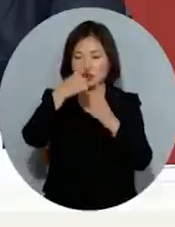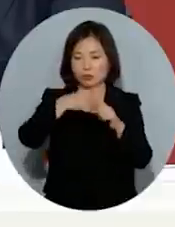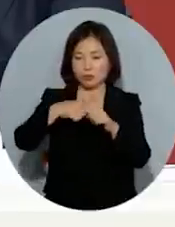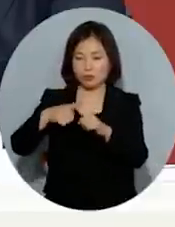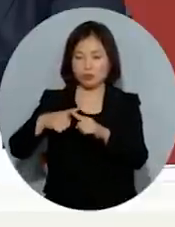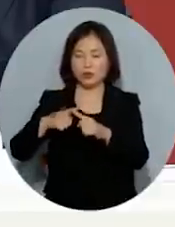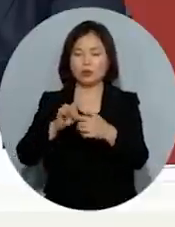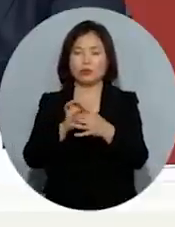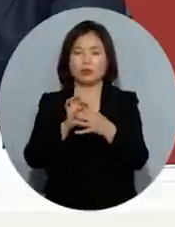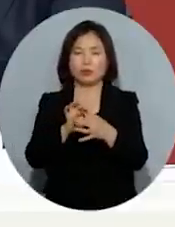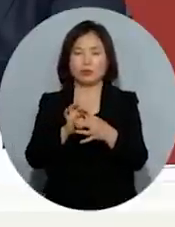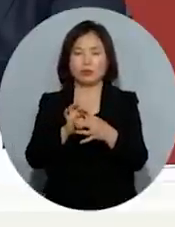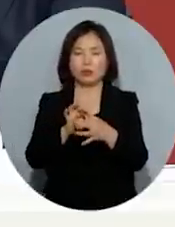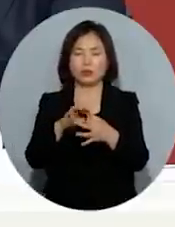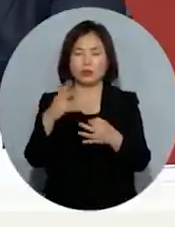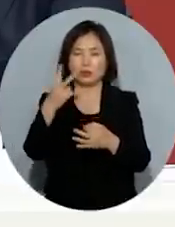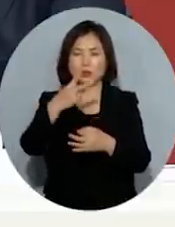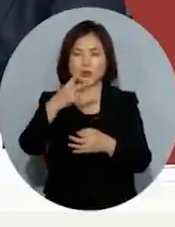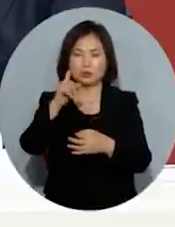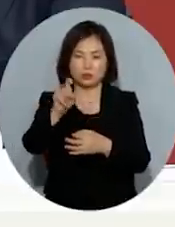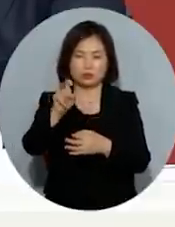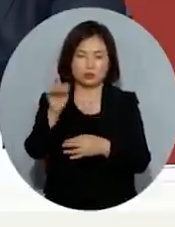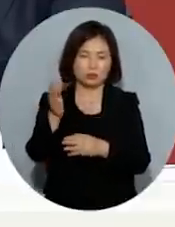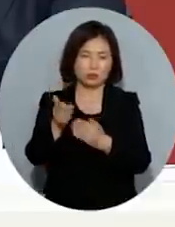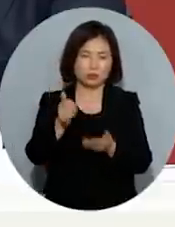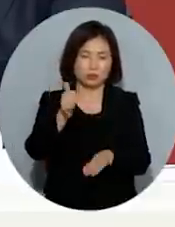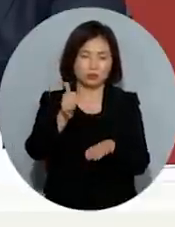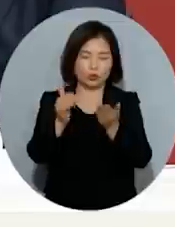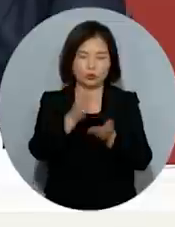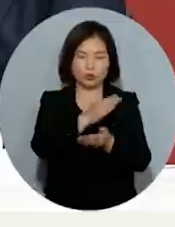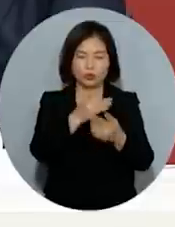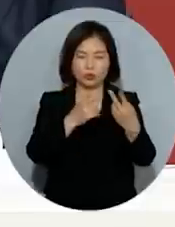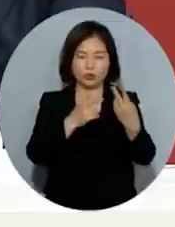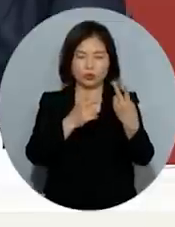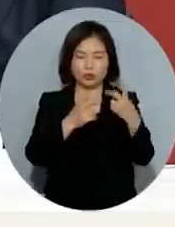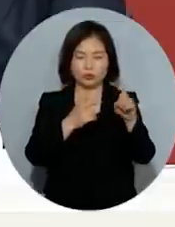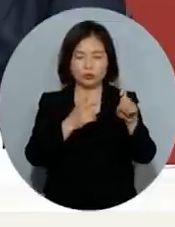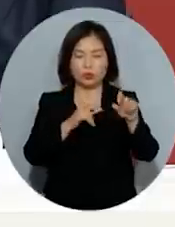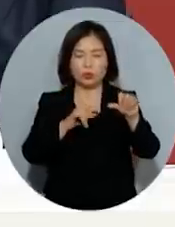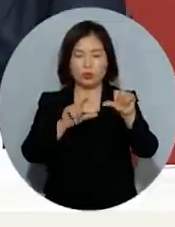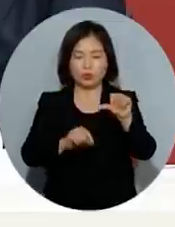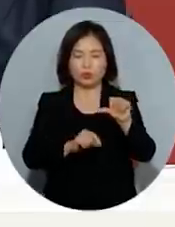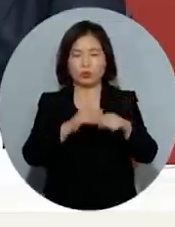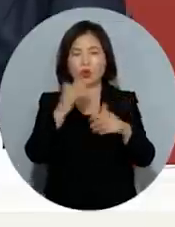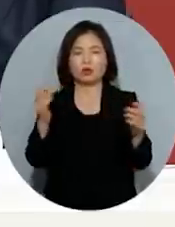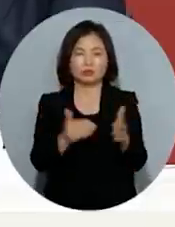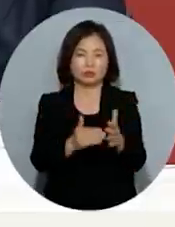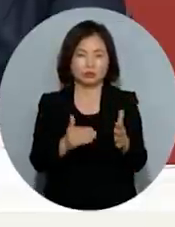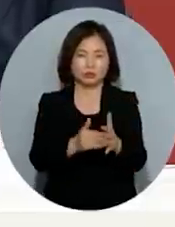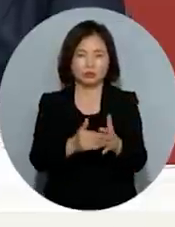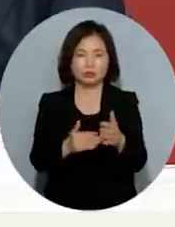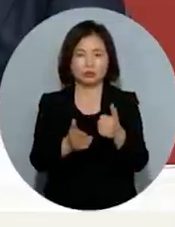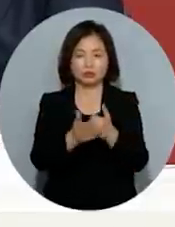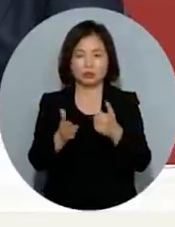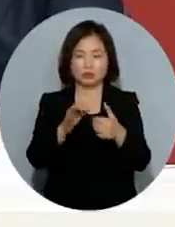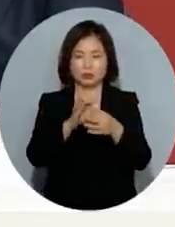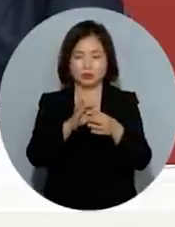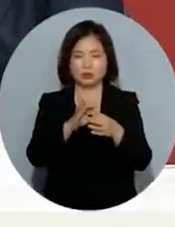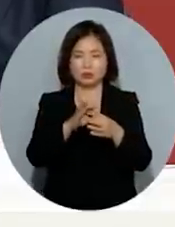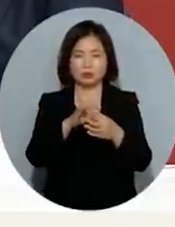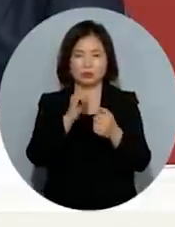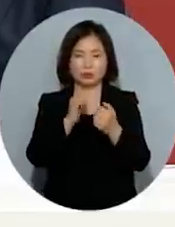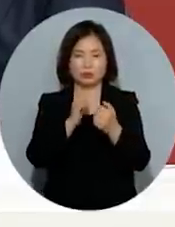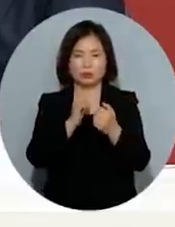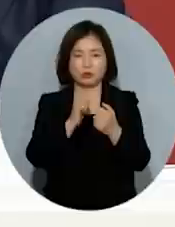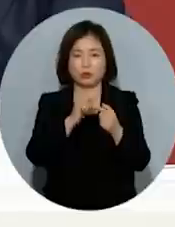모씨하고의 관계는 2010년 초부터 2010년 5월에 다 정리가 됐기 때문에 예. 그 부분을 한 겁니다.